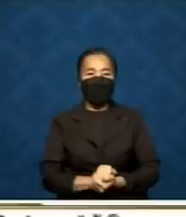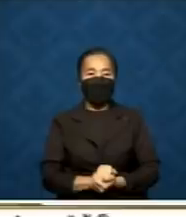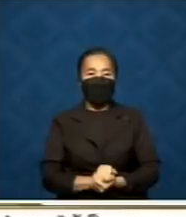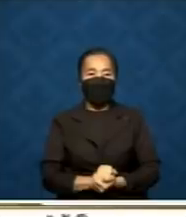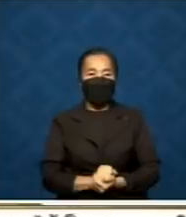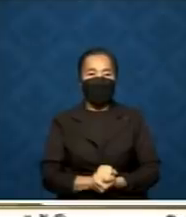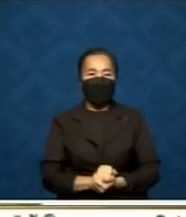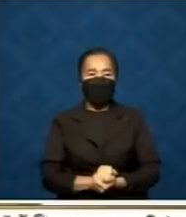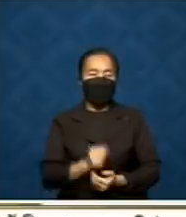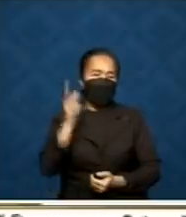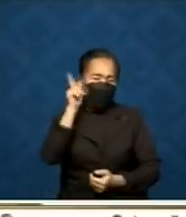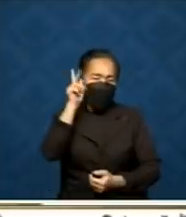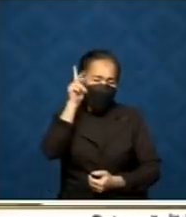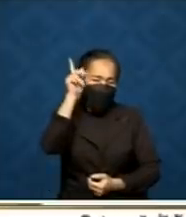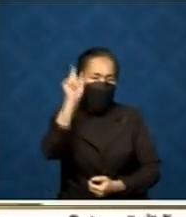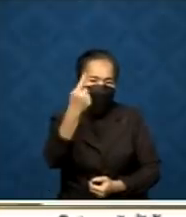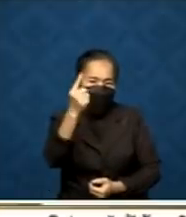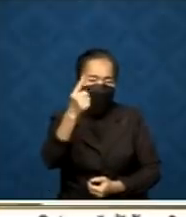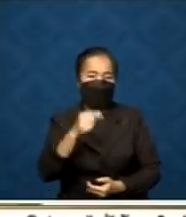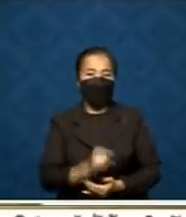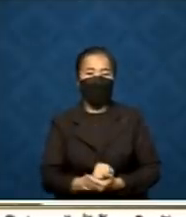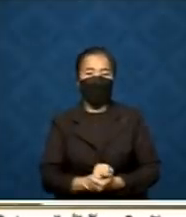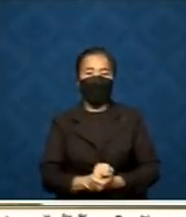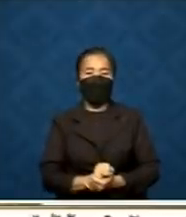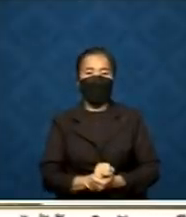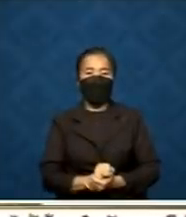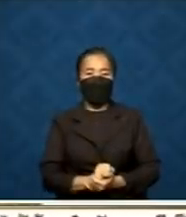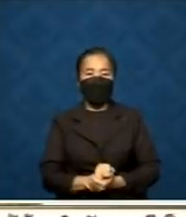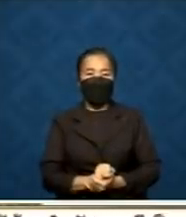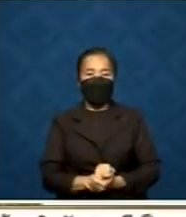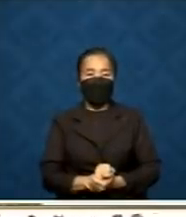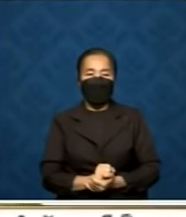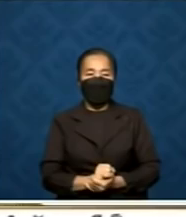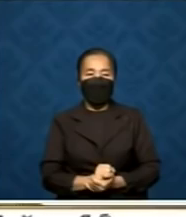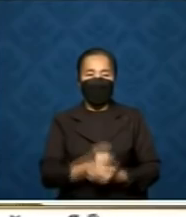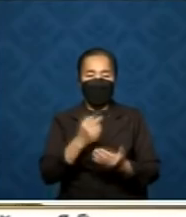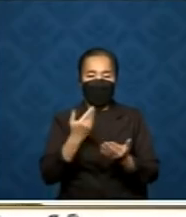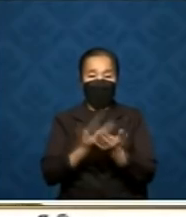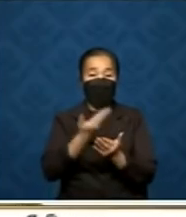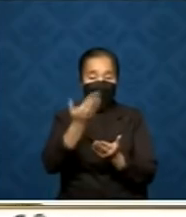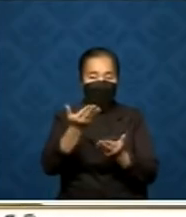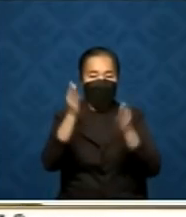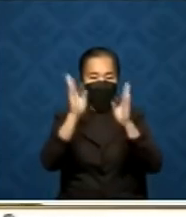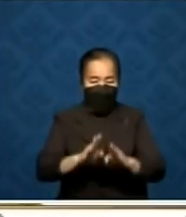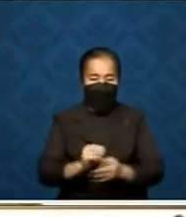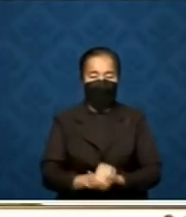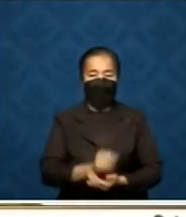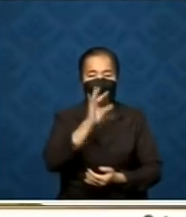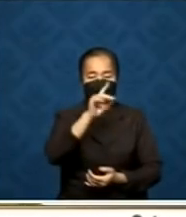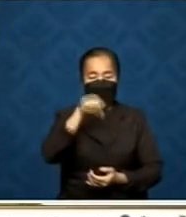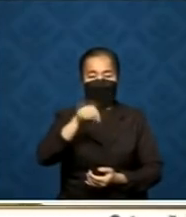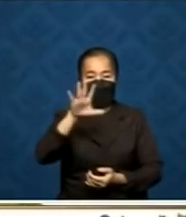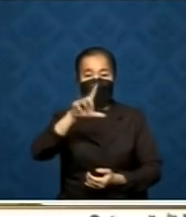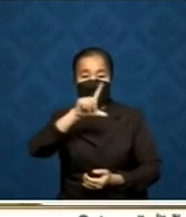แต่กลับเป็นข่าวกันนี่แต่พอจะซื้อ8.5ล้านชุดมีงบประมาณ